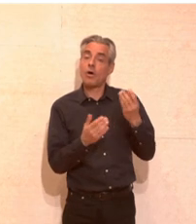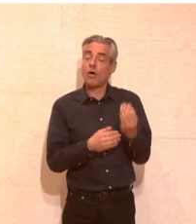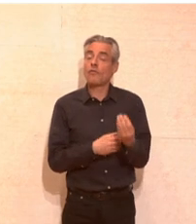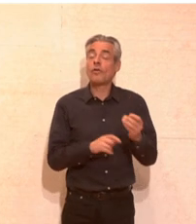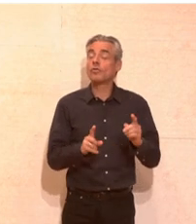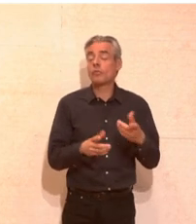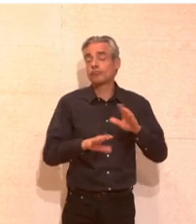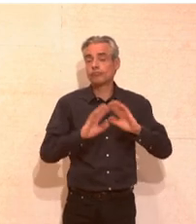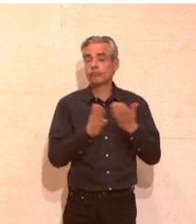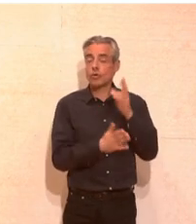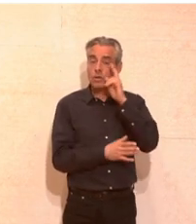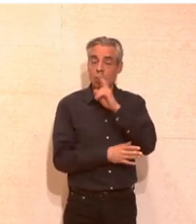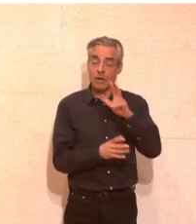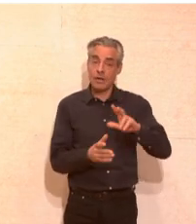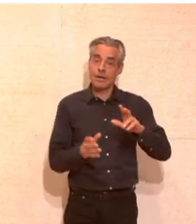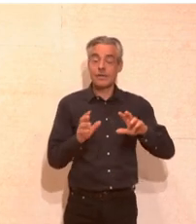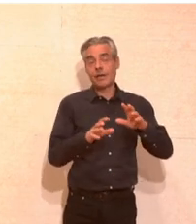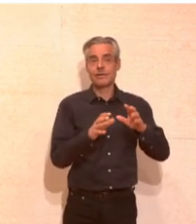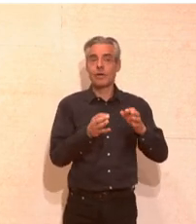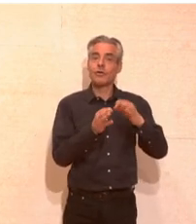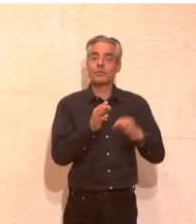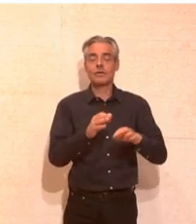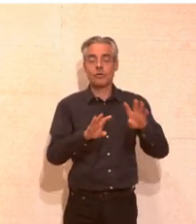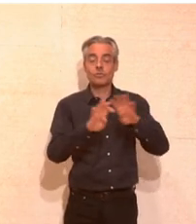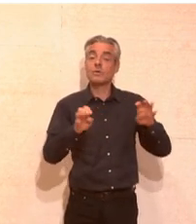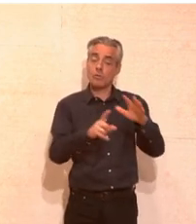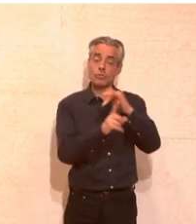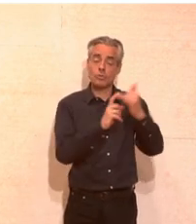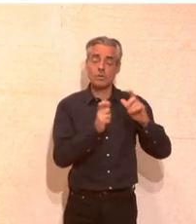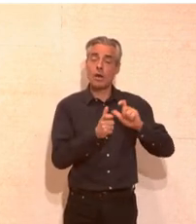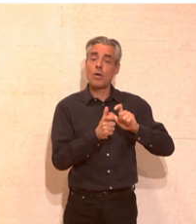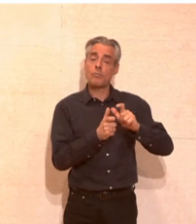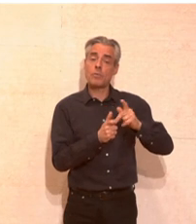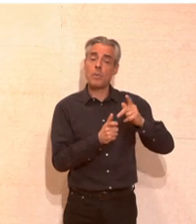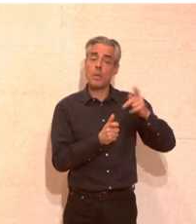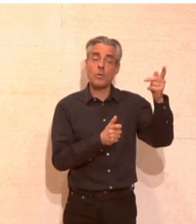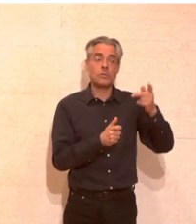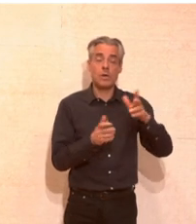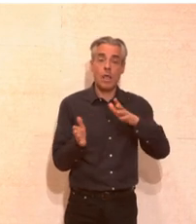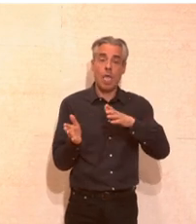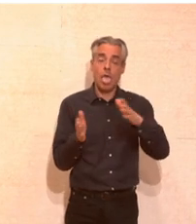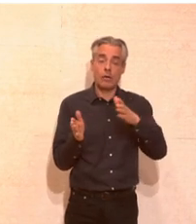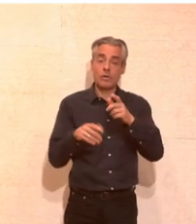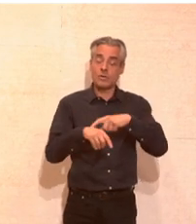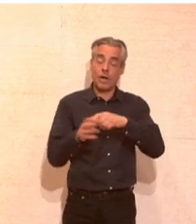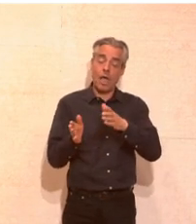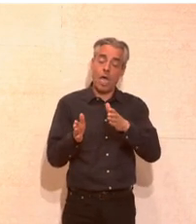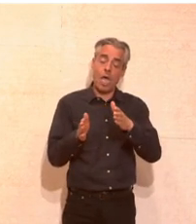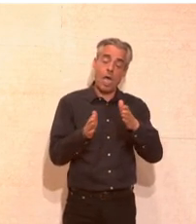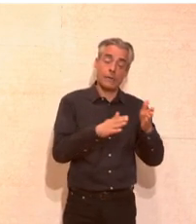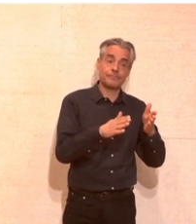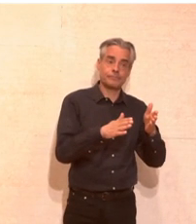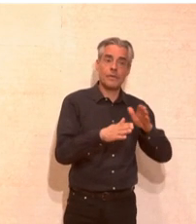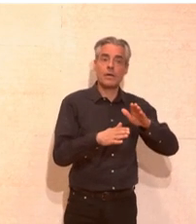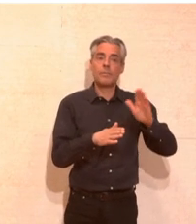Hein. Et donc, il y a un effet week-end social qui existe de plus en plus, où les gens se décalent, mais c'est